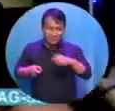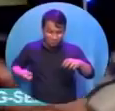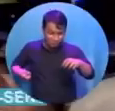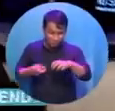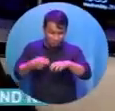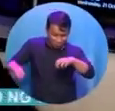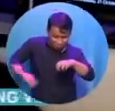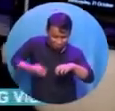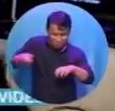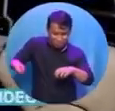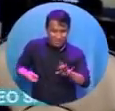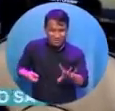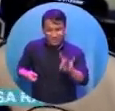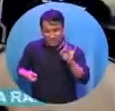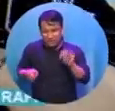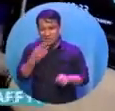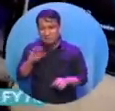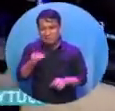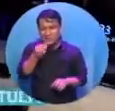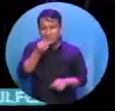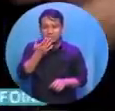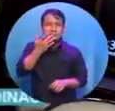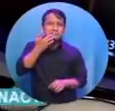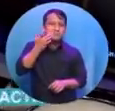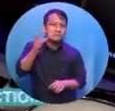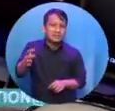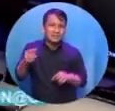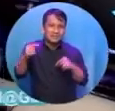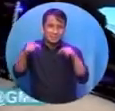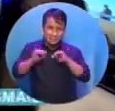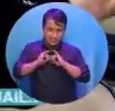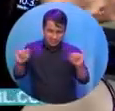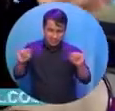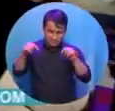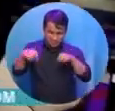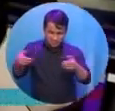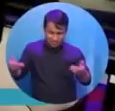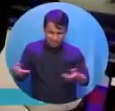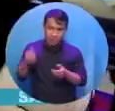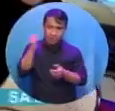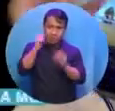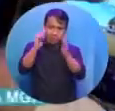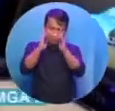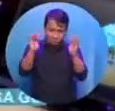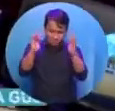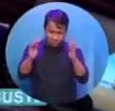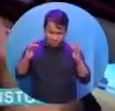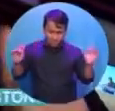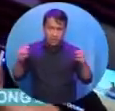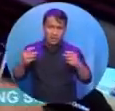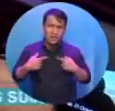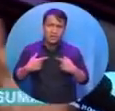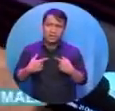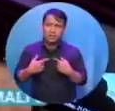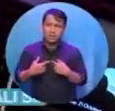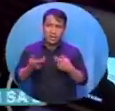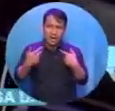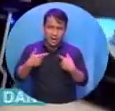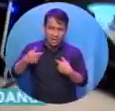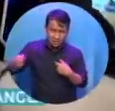putputin. Lagi mga Pinoy, sagad hanggang buto. Dito sa Idol in Action, piyesta araw-araw at meron din kaming